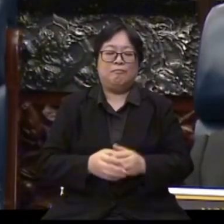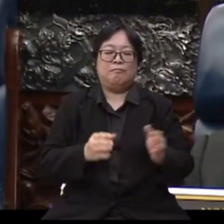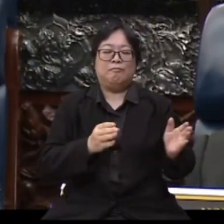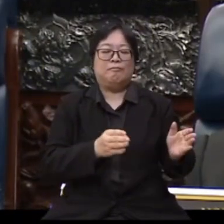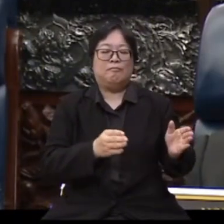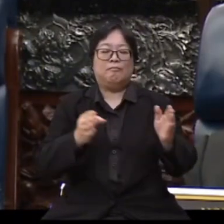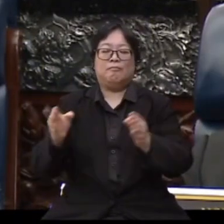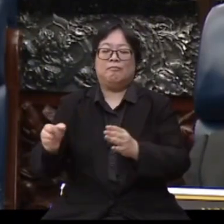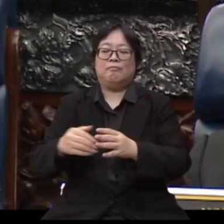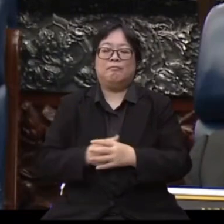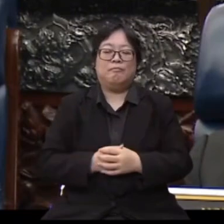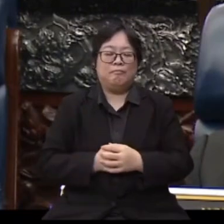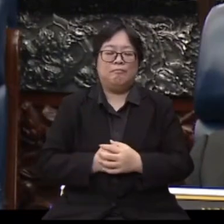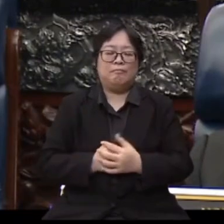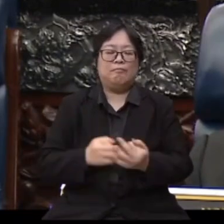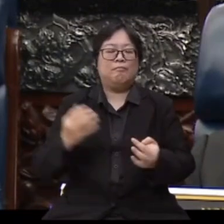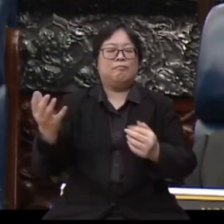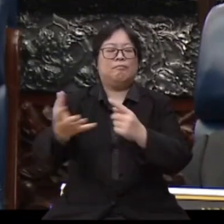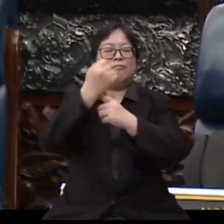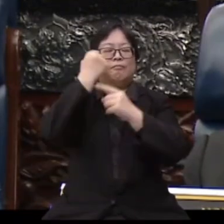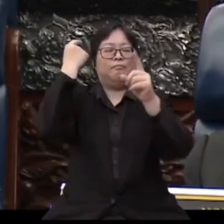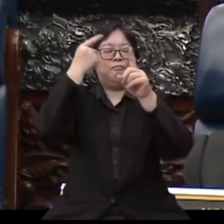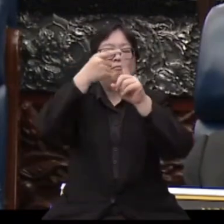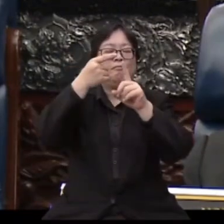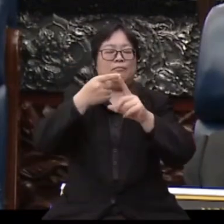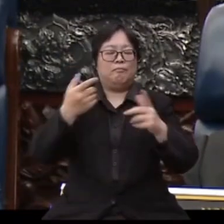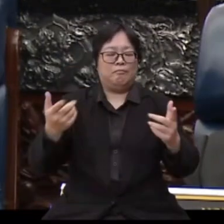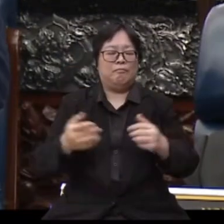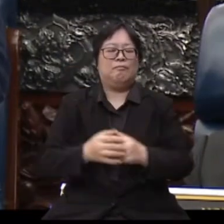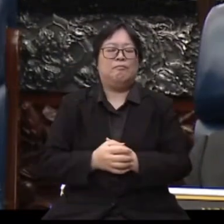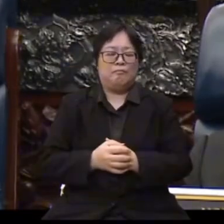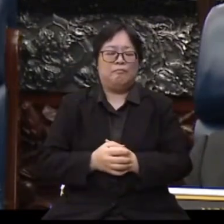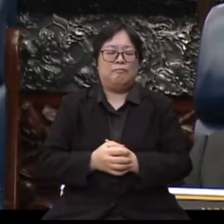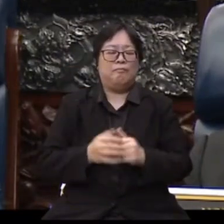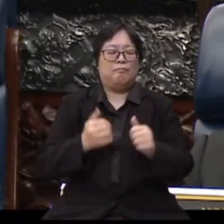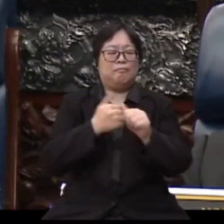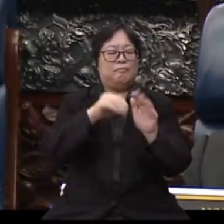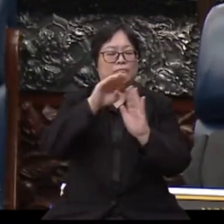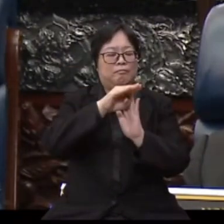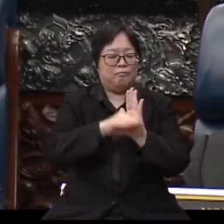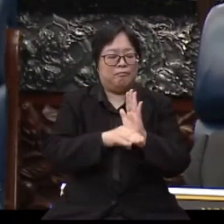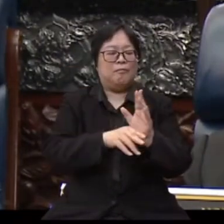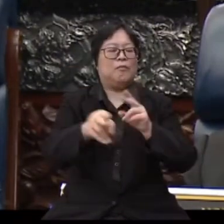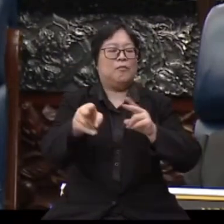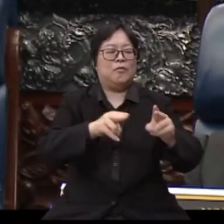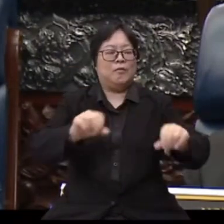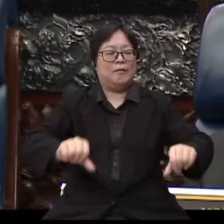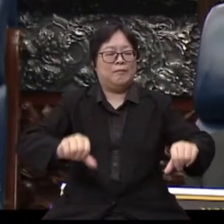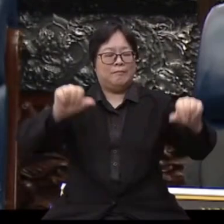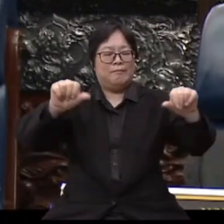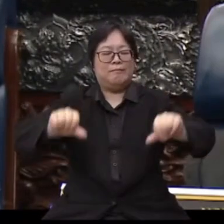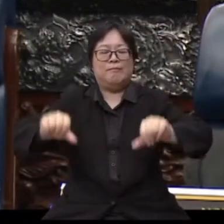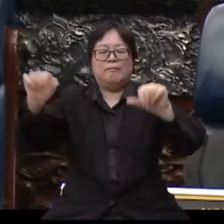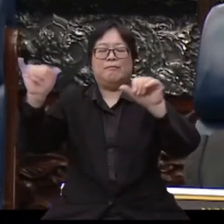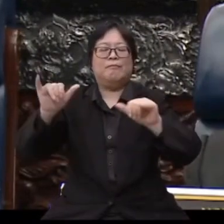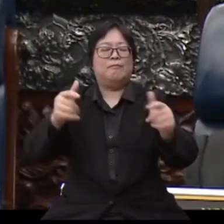Sehubungan itu, dalam mencapai sasaran-sasaran yang telah digariskan ini, usaha akan dipertingkatkan